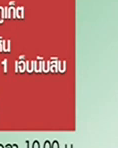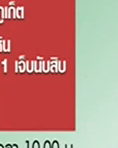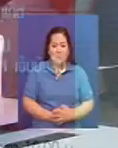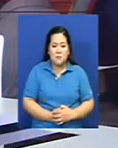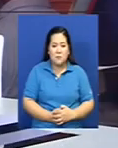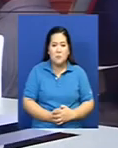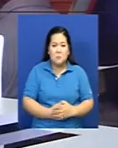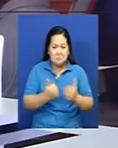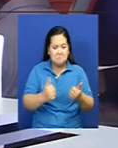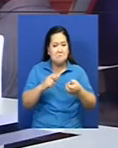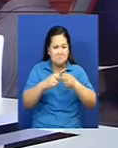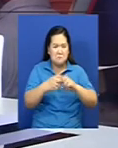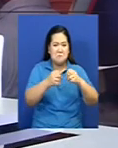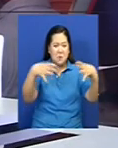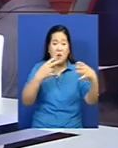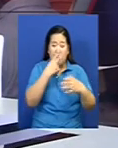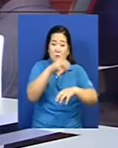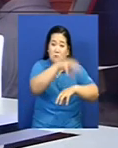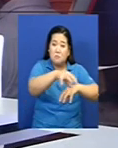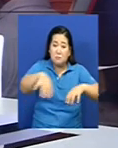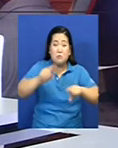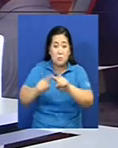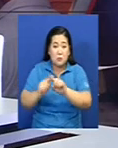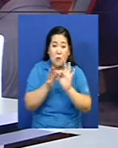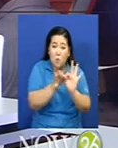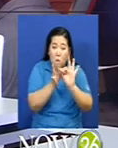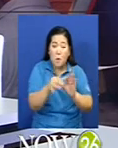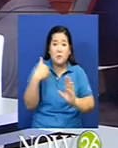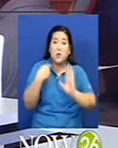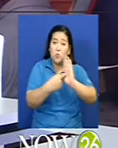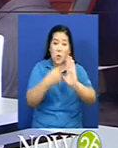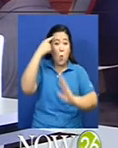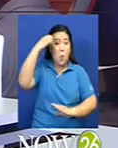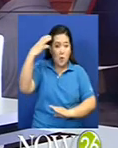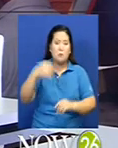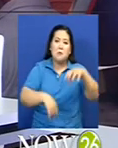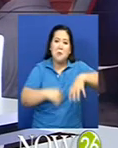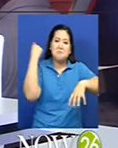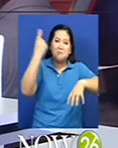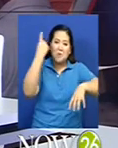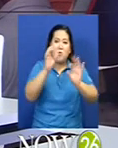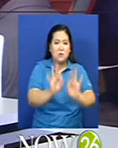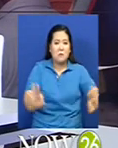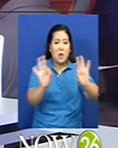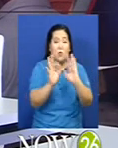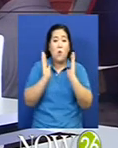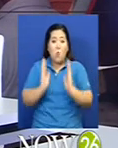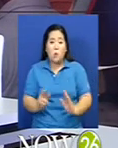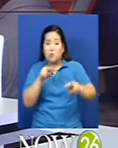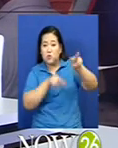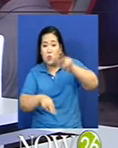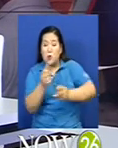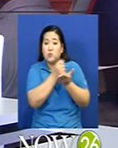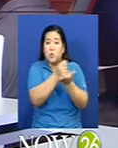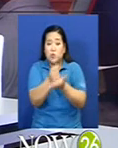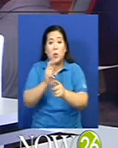าหลายส่วนค่อนข้างเป็นห่วงทีเดียวนะครับก็คือทั้งหัวหินทั้งเมืองท่องเที่ยวแล้วเจ้าหน้าที่ที่เขาเข้าไปตรวจสอบใน